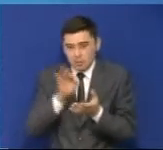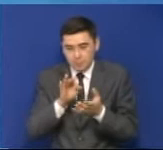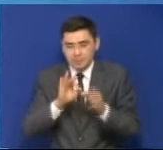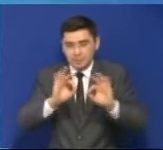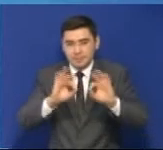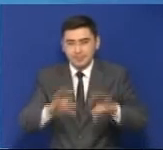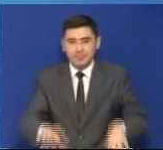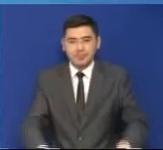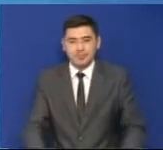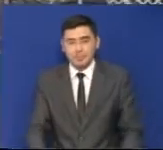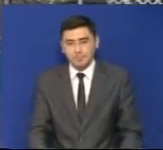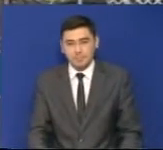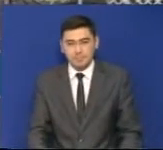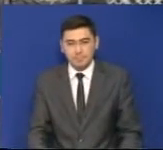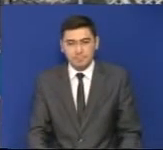Рахметоллаұлы сабақтайды.